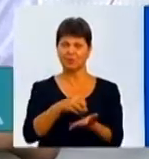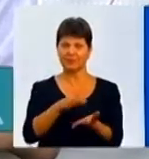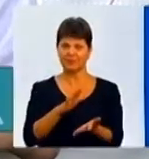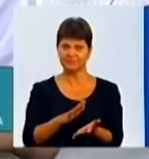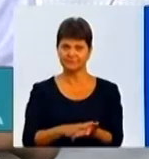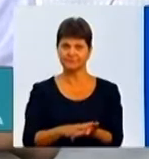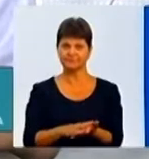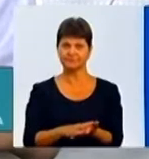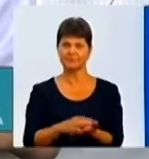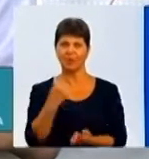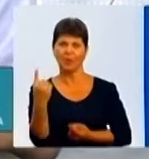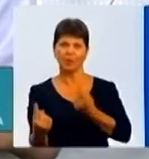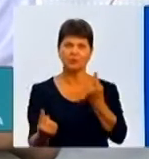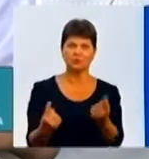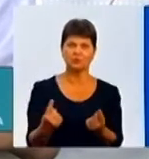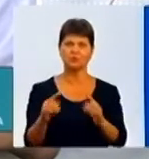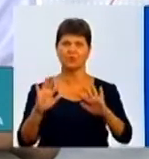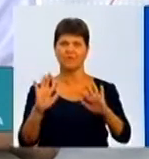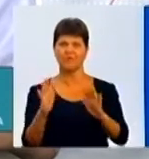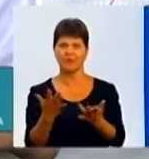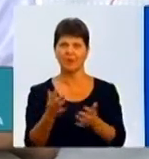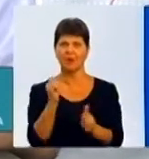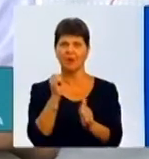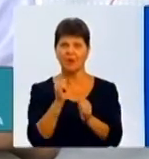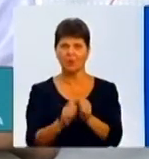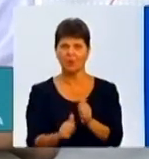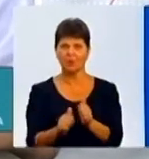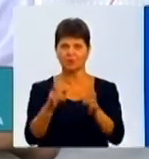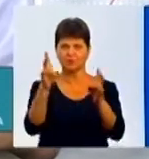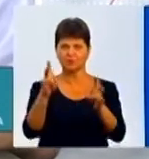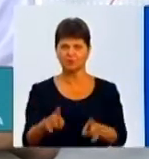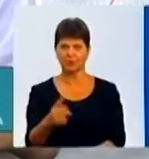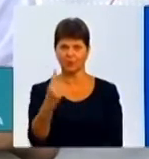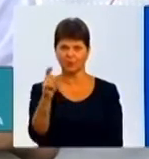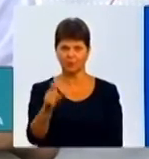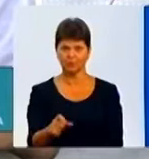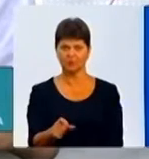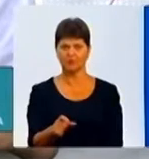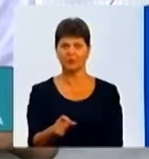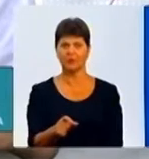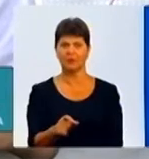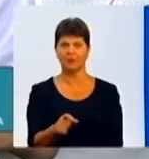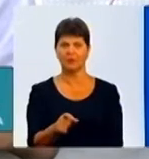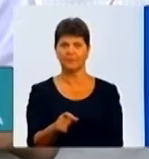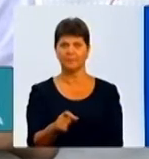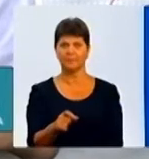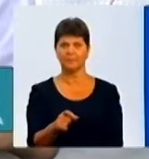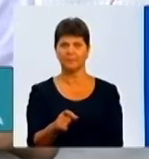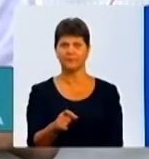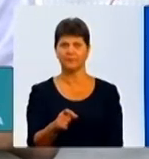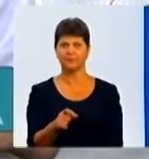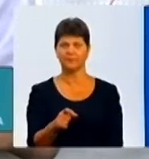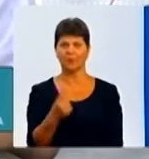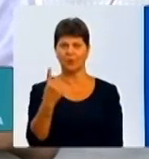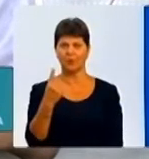ну, поодиночні випадки, тому що із, в кожному із випадків одна людина була із постраждавших. Це по одному випадку